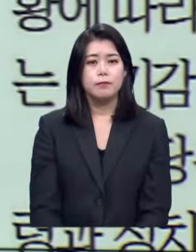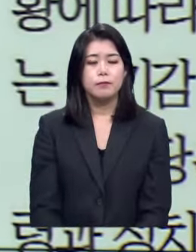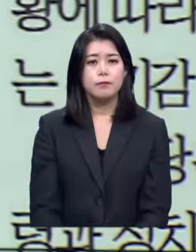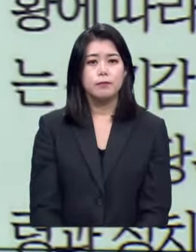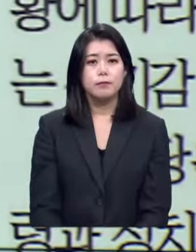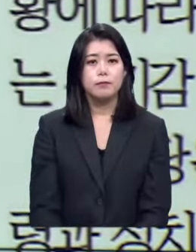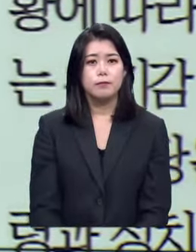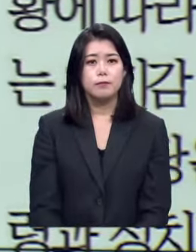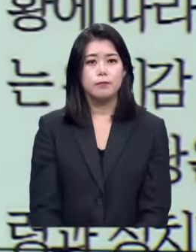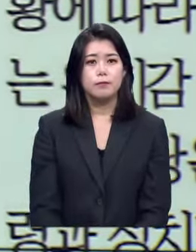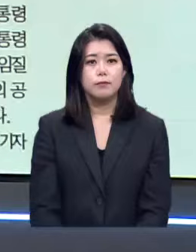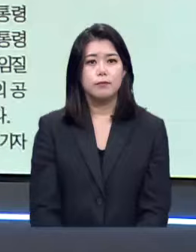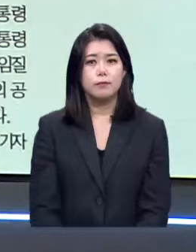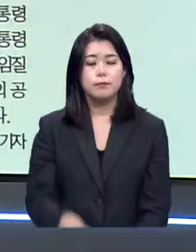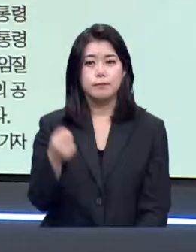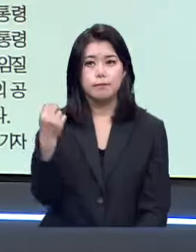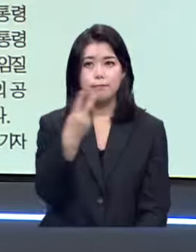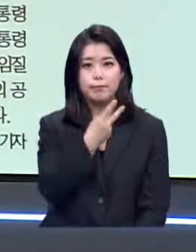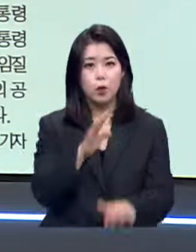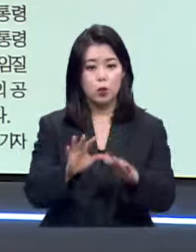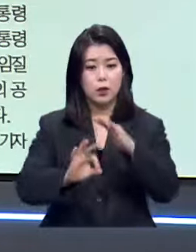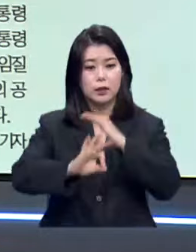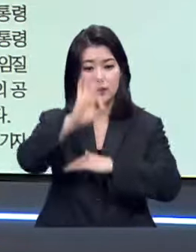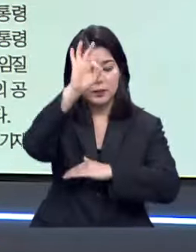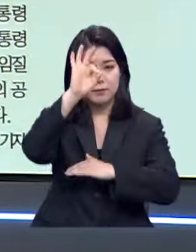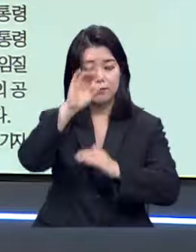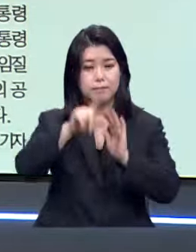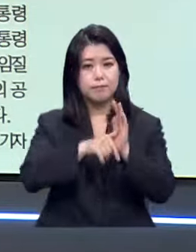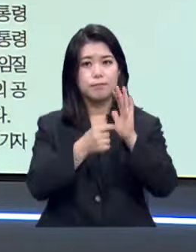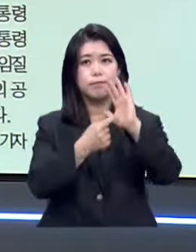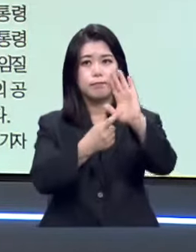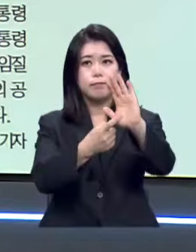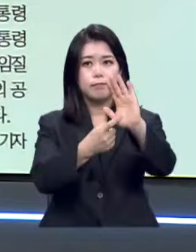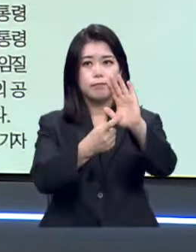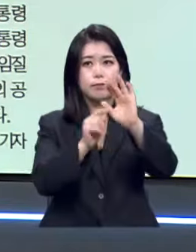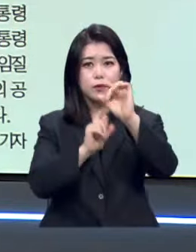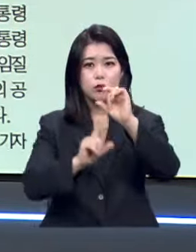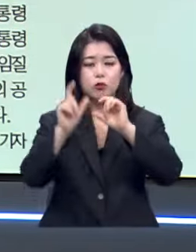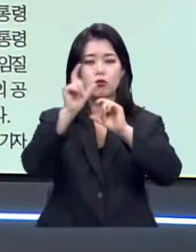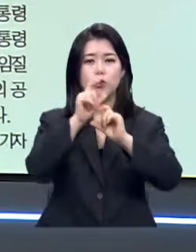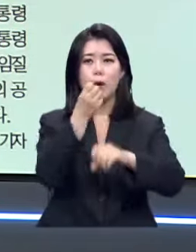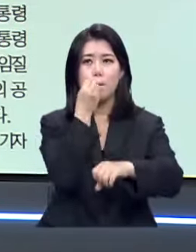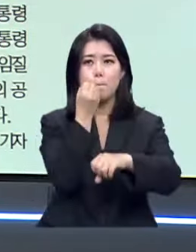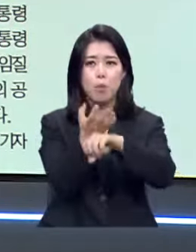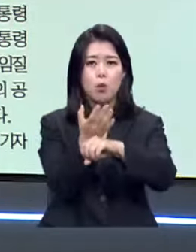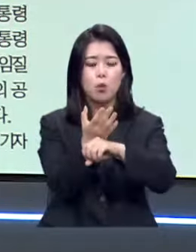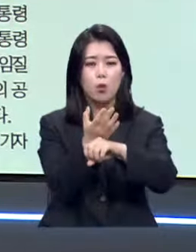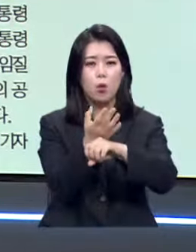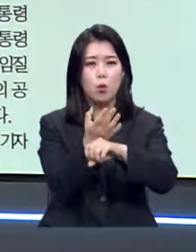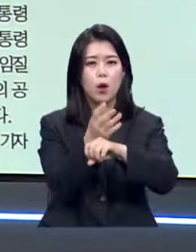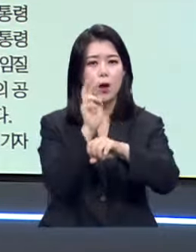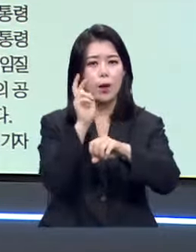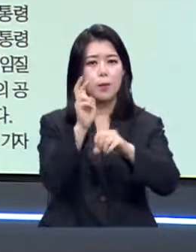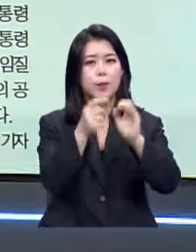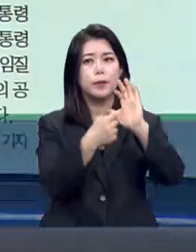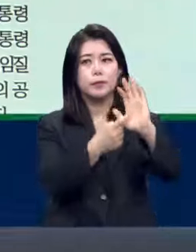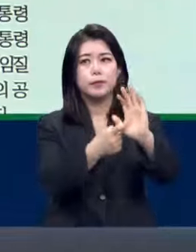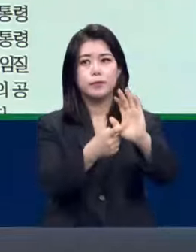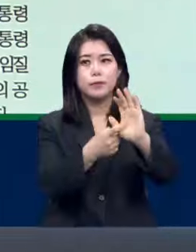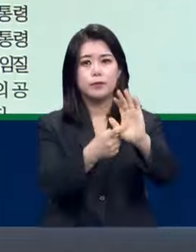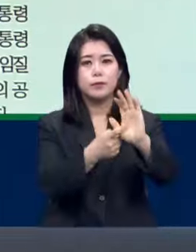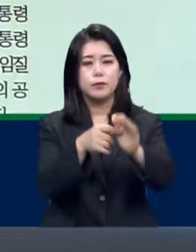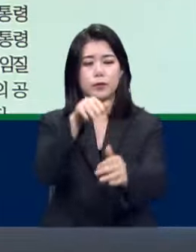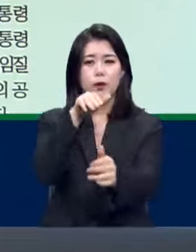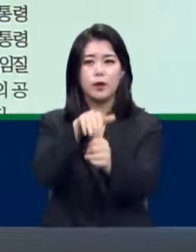했습니다 그리고 오늘 아침 조간에 이런 기사가 나왔죠 추가 폭로 예고한 야 공천 개입